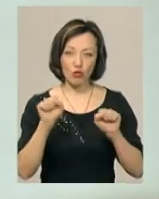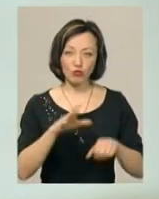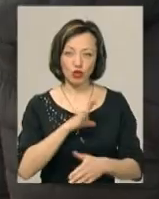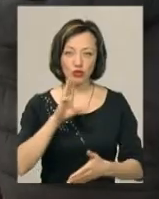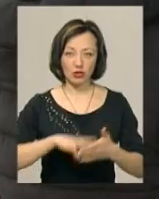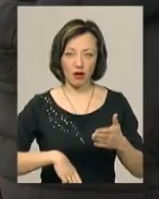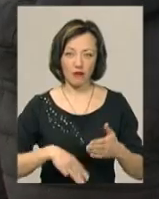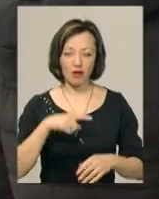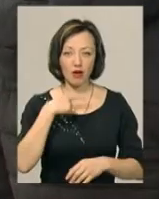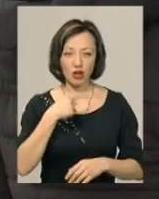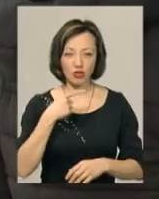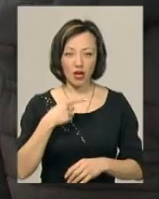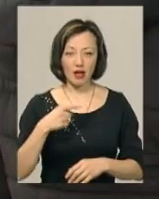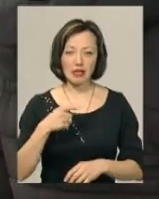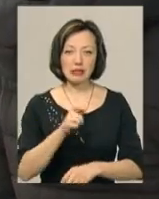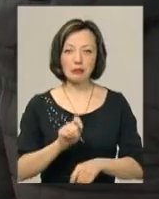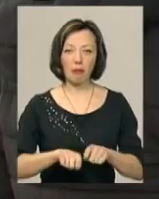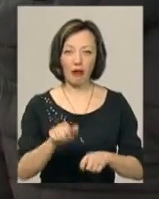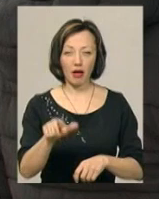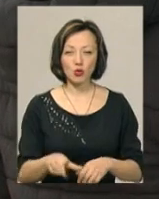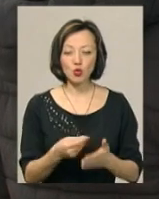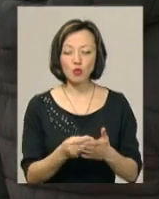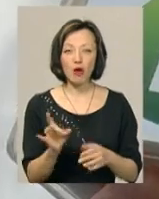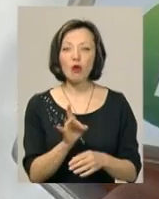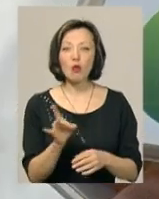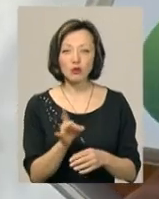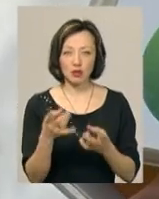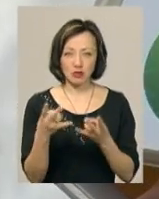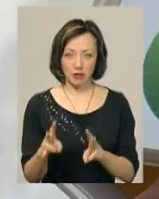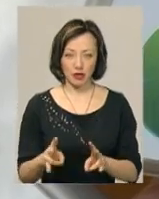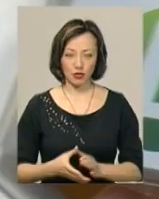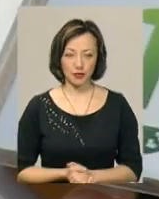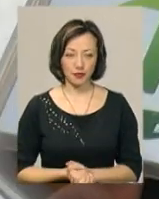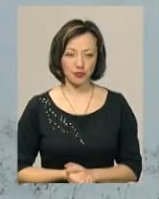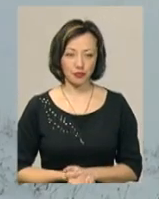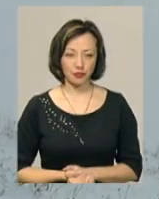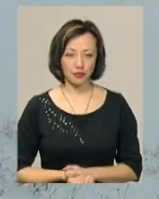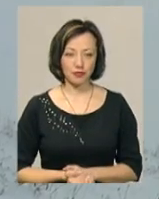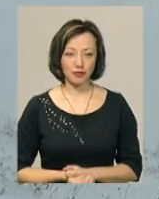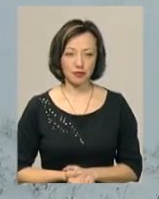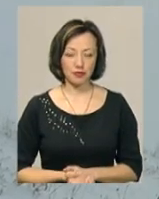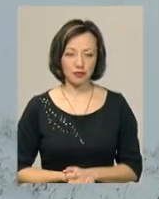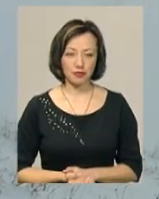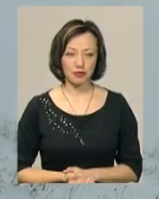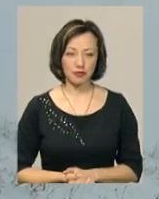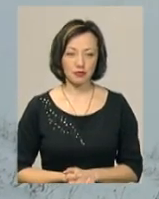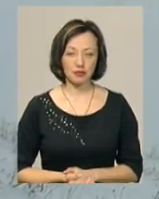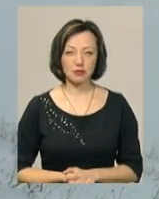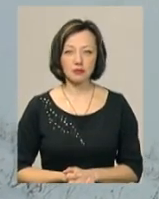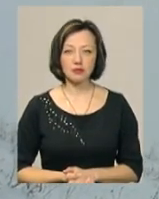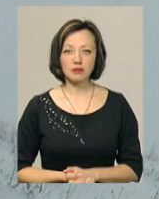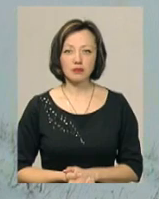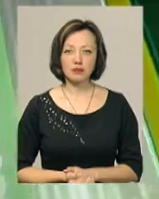чекатиме штраф, каже Олег Ліщук. Сума залежатиме від розміру заподіяної шкоди. Юрій Куручка, Дем'ян Цегольник, новини «Поділля Центр».